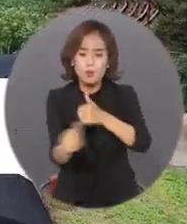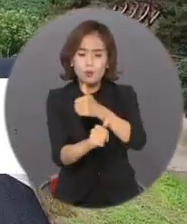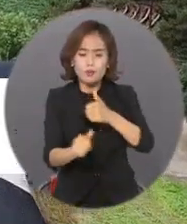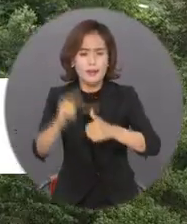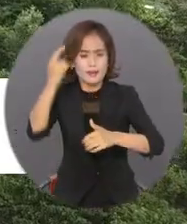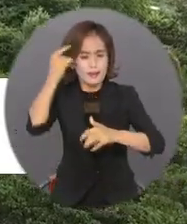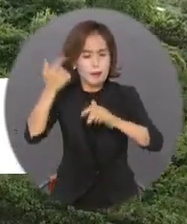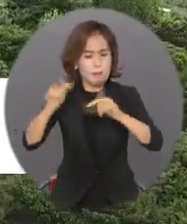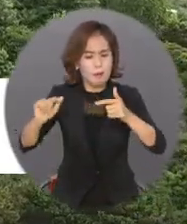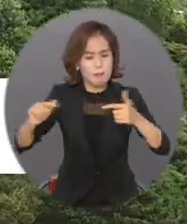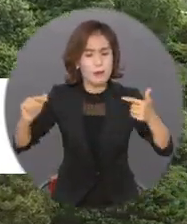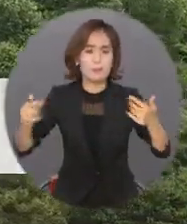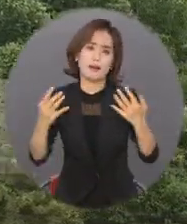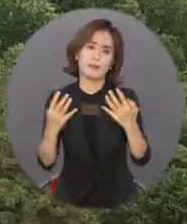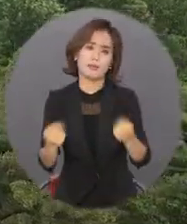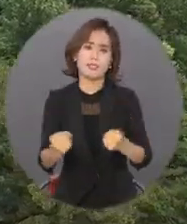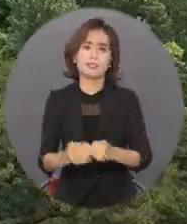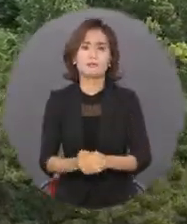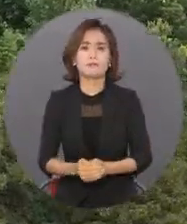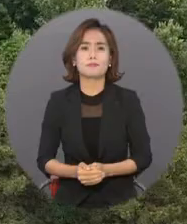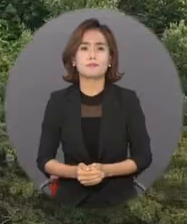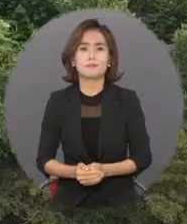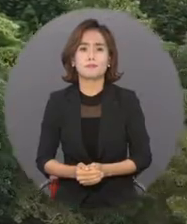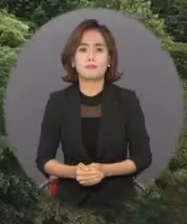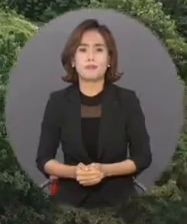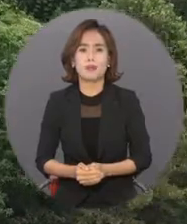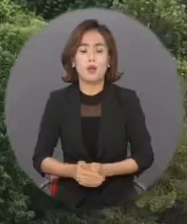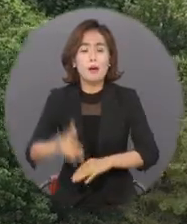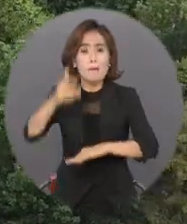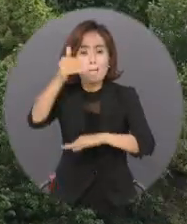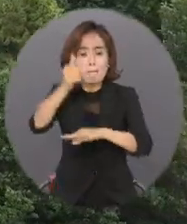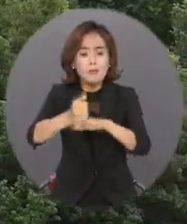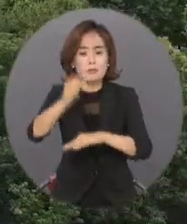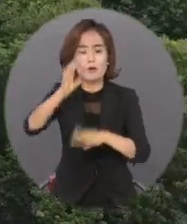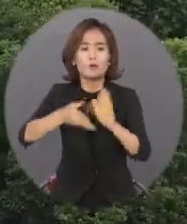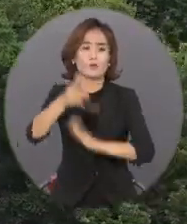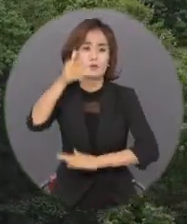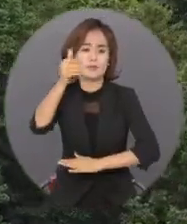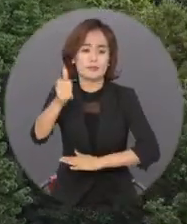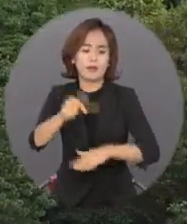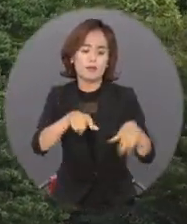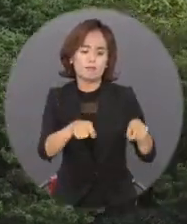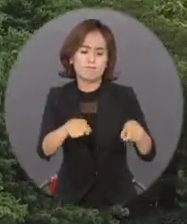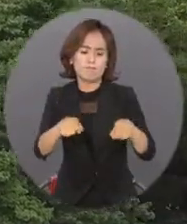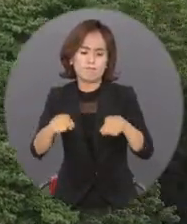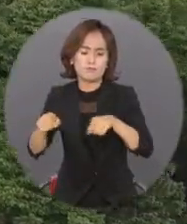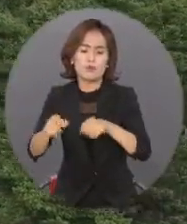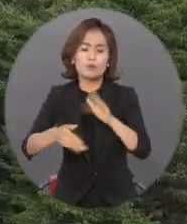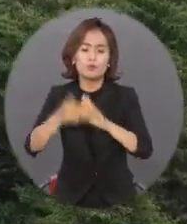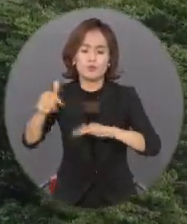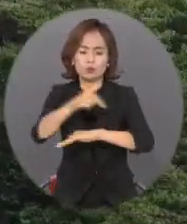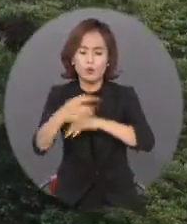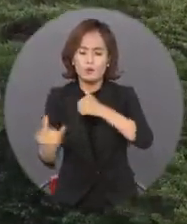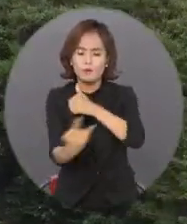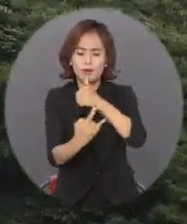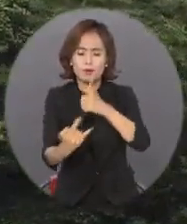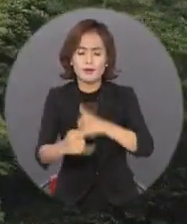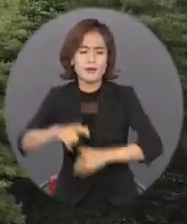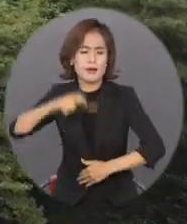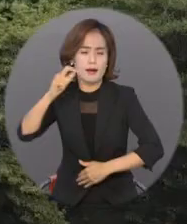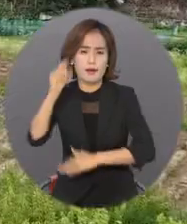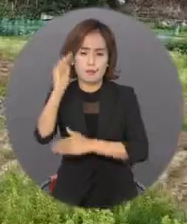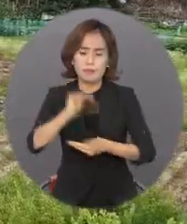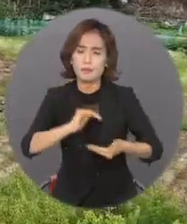간 의견차는 쉽게 좁혀지지 않았습니다. 급기야 이용섭 시장이 지지부진한 도계 위에 유감이라는 이례적으로